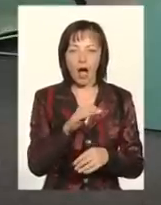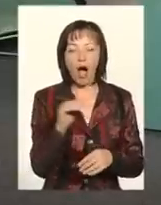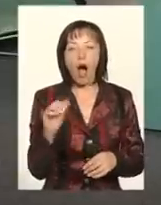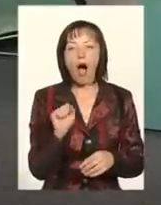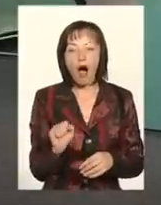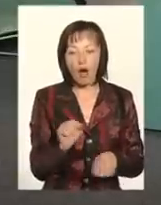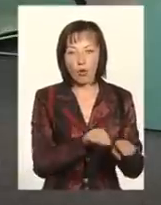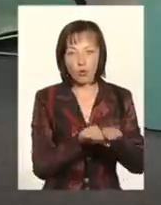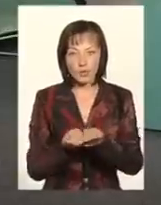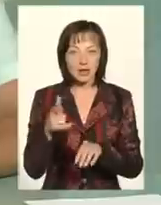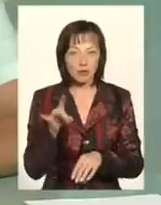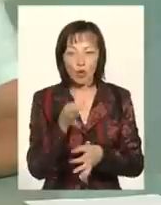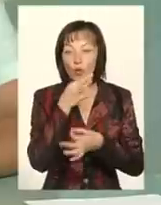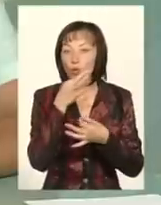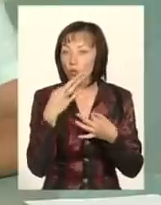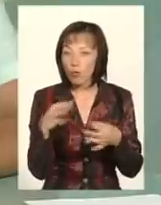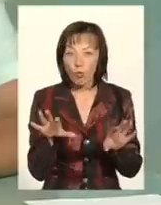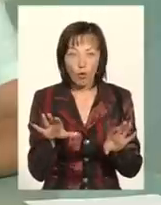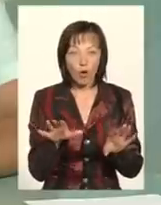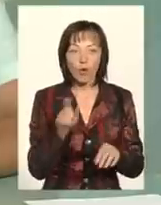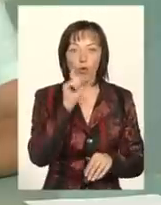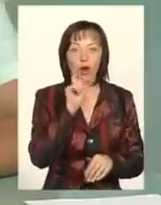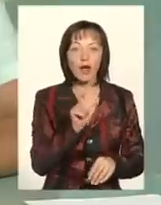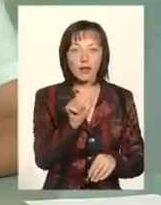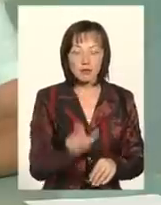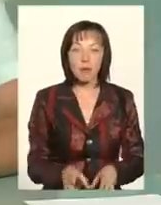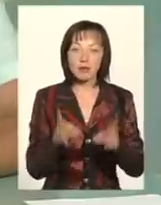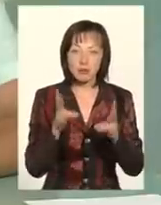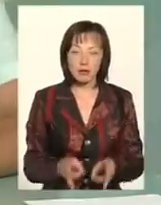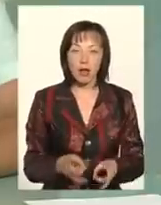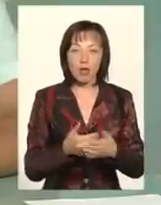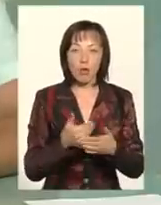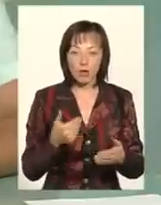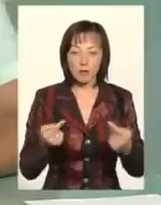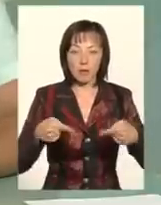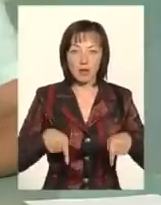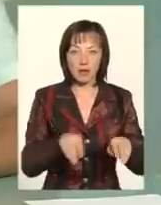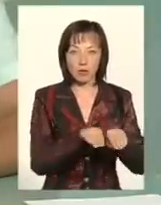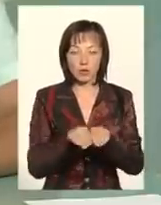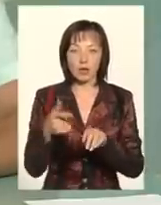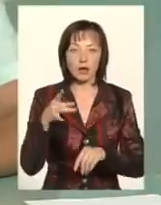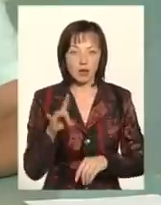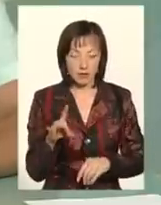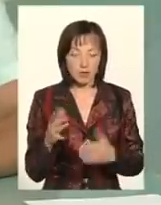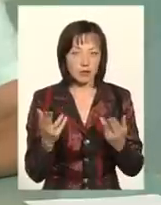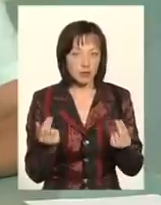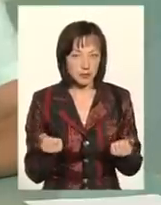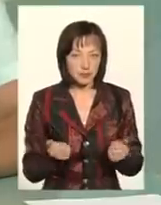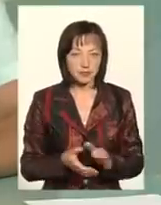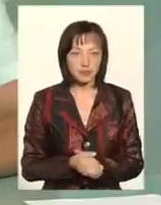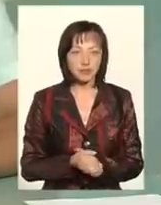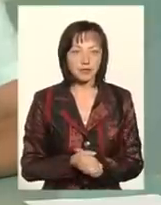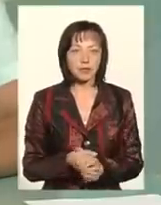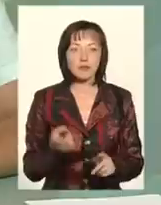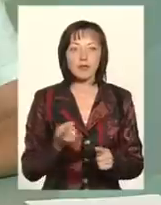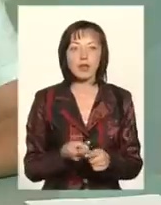гривны также как и любой да также как и любой Украинец пострадал от падения курса гривны от девальвацииваль Да